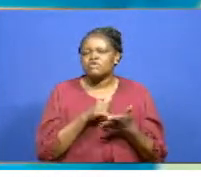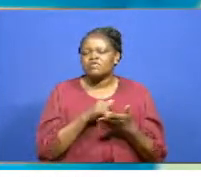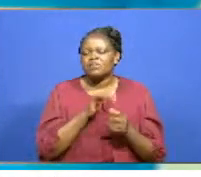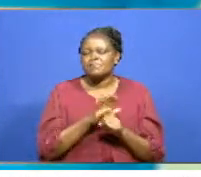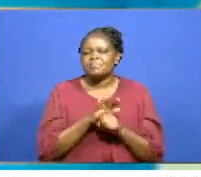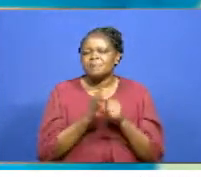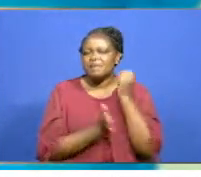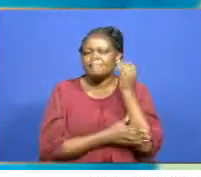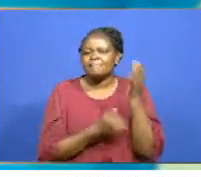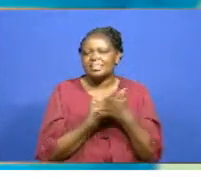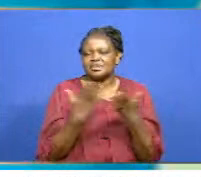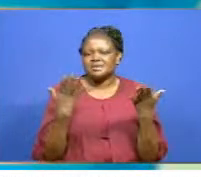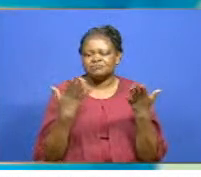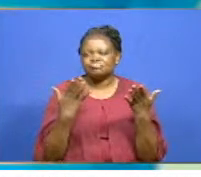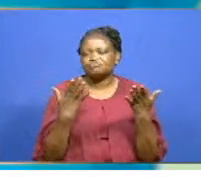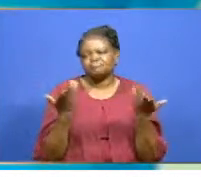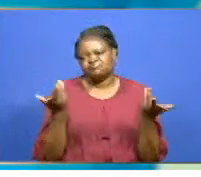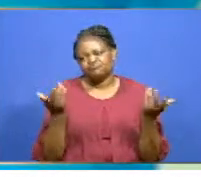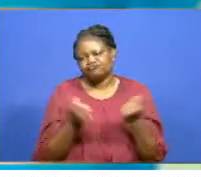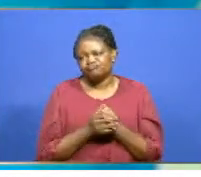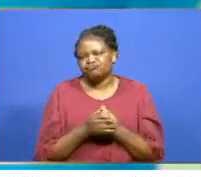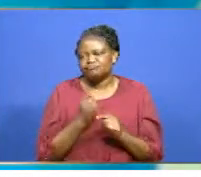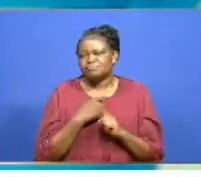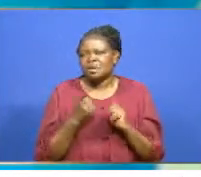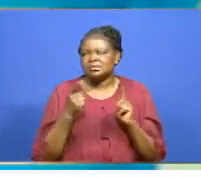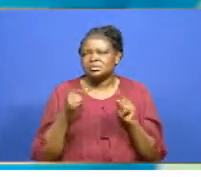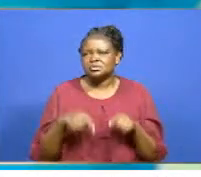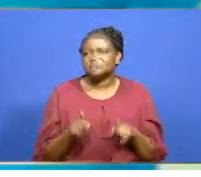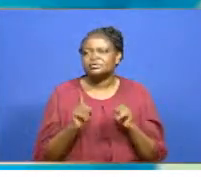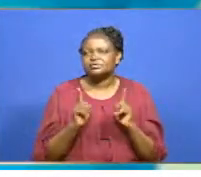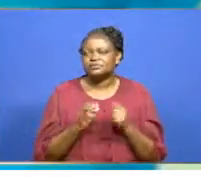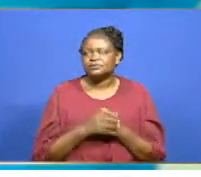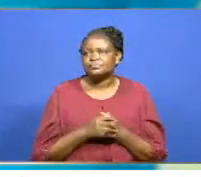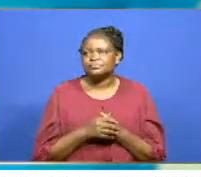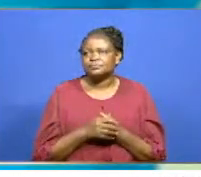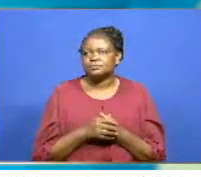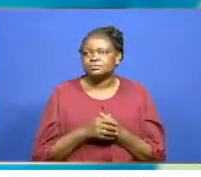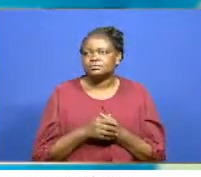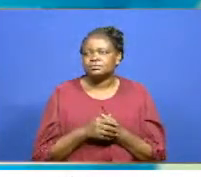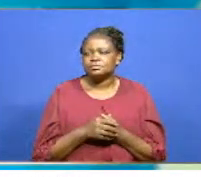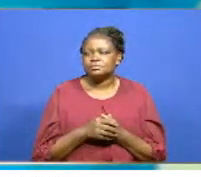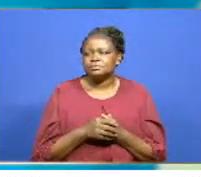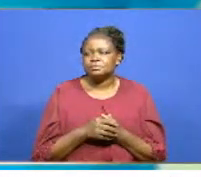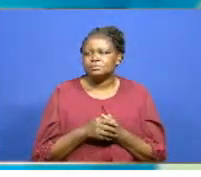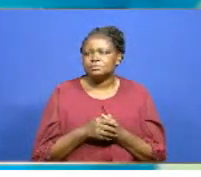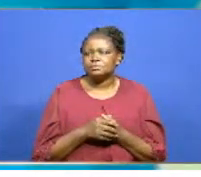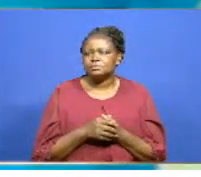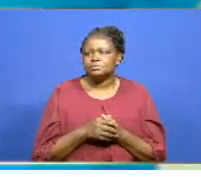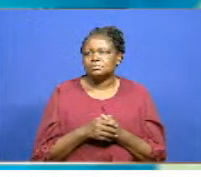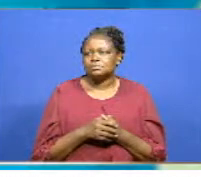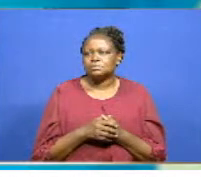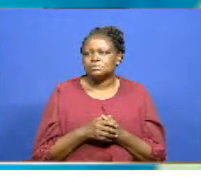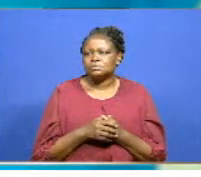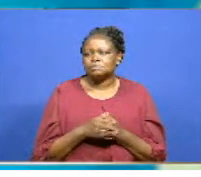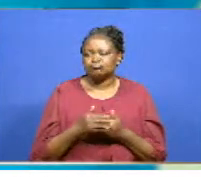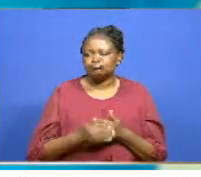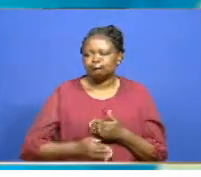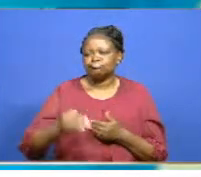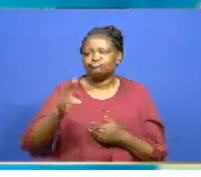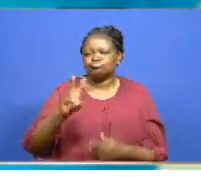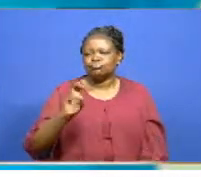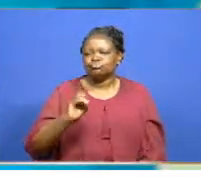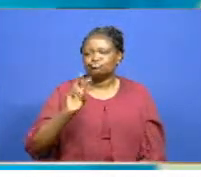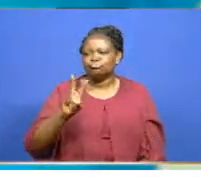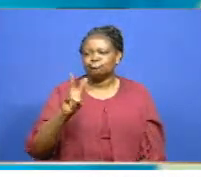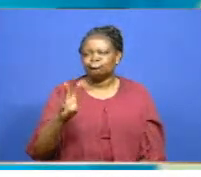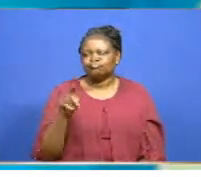sema hakufanya hivi kwa nini. But then again katika kusonga hadi 2022.